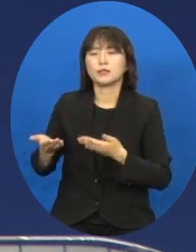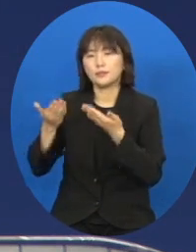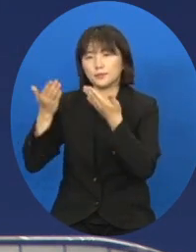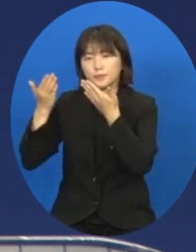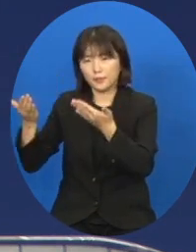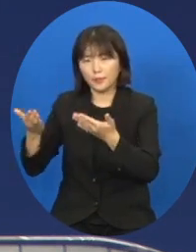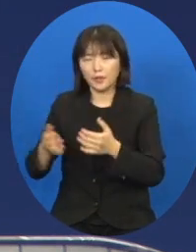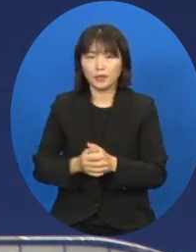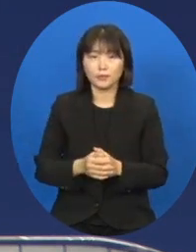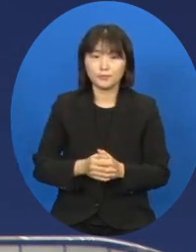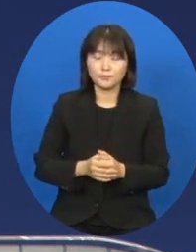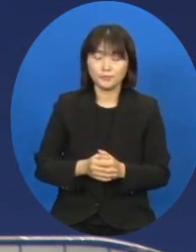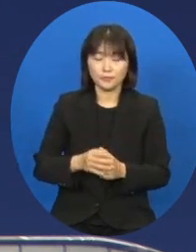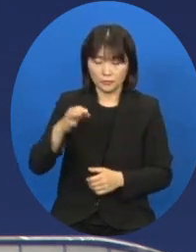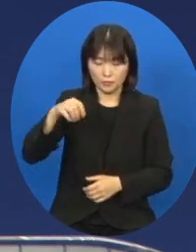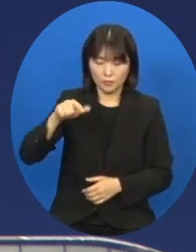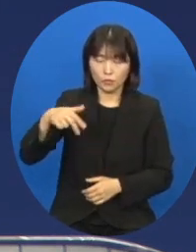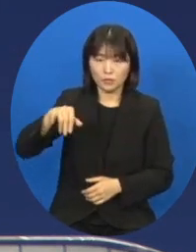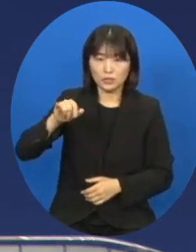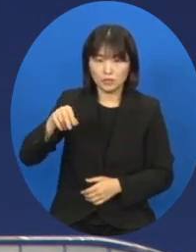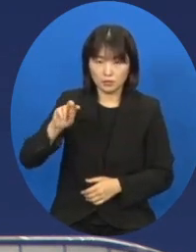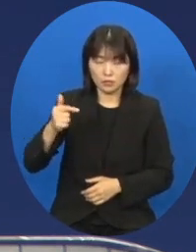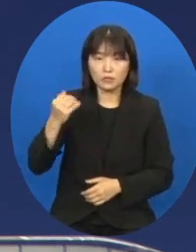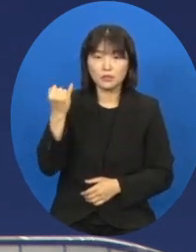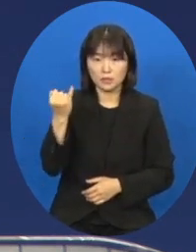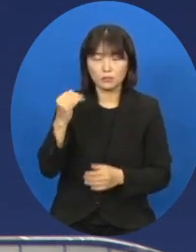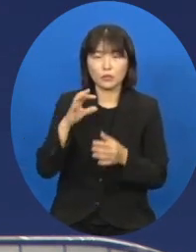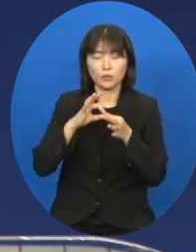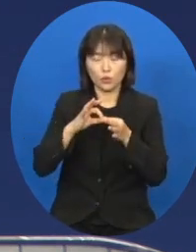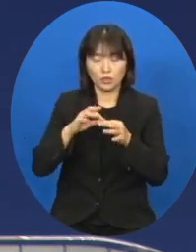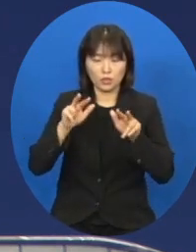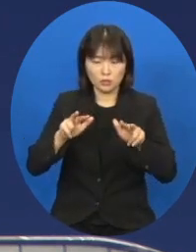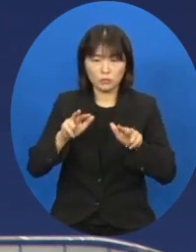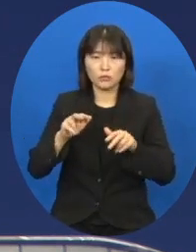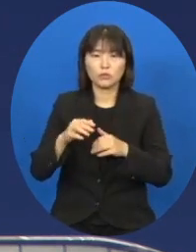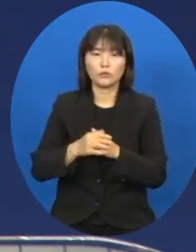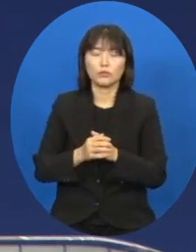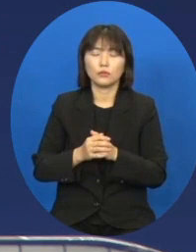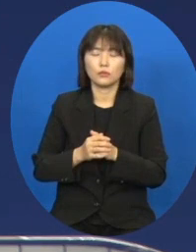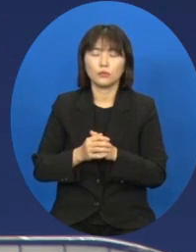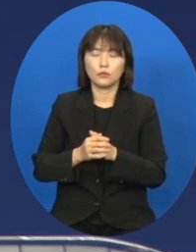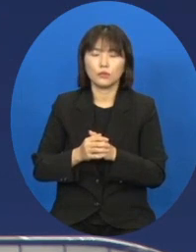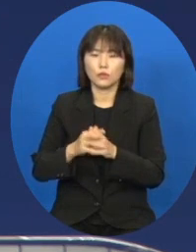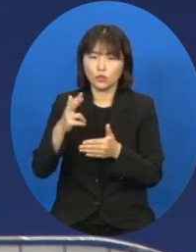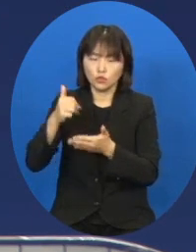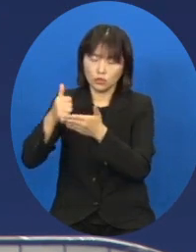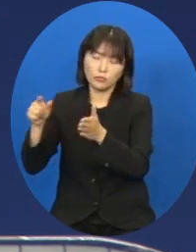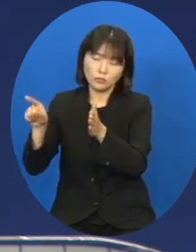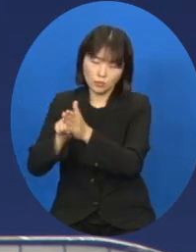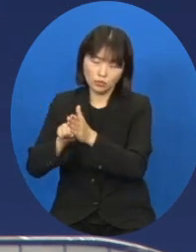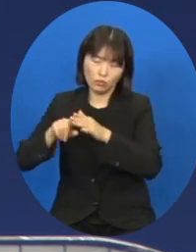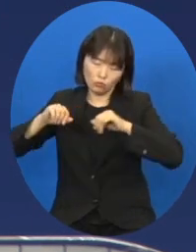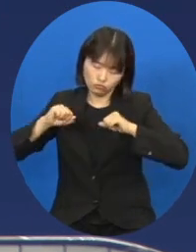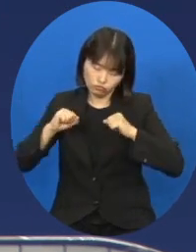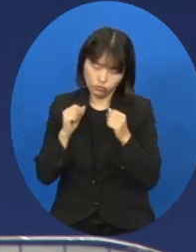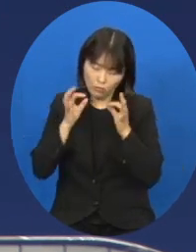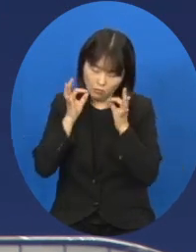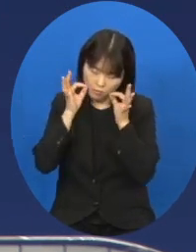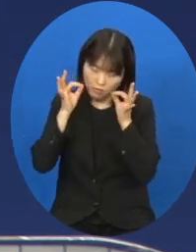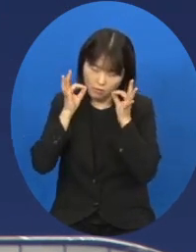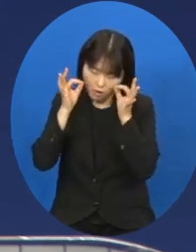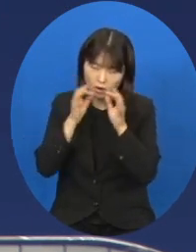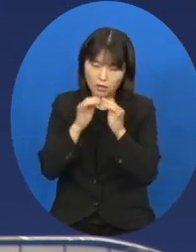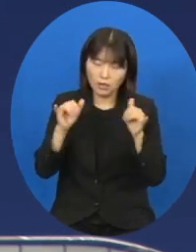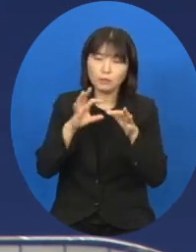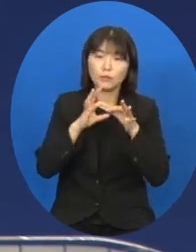이 원지연 자매를 통해서 지금도 주님을, 예수님을 믿고 그리고 순종해 보려고 하는 사람을